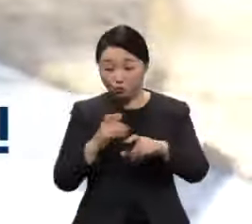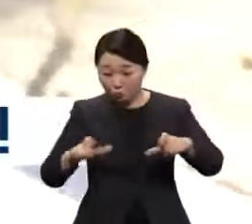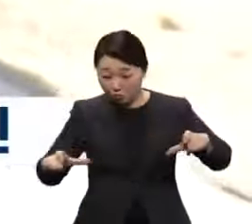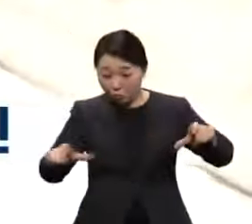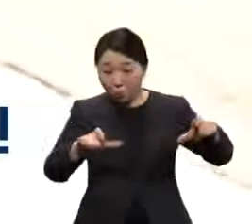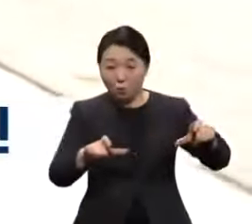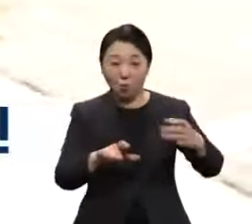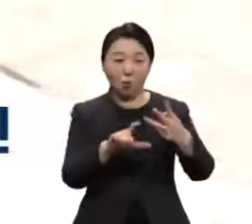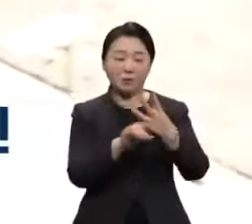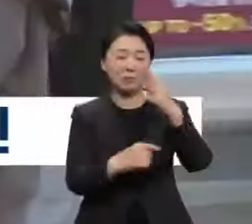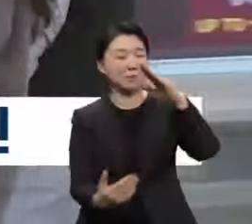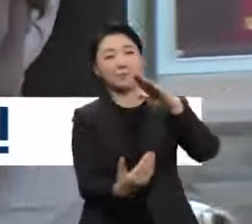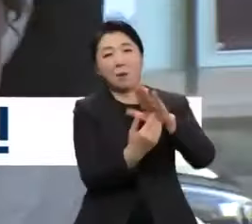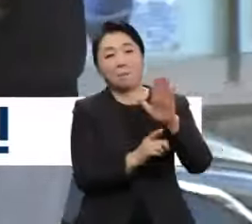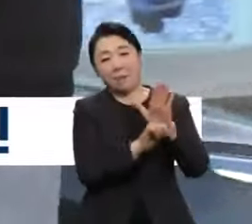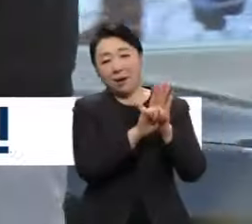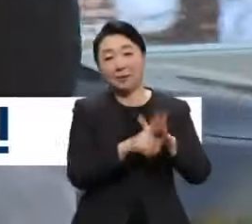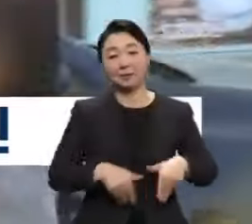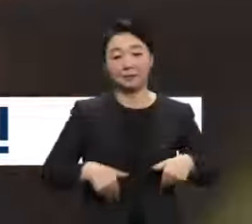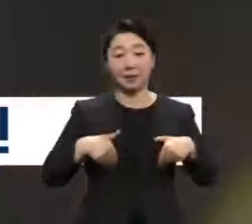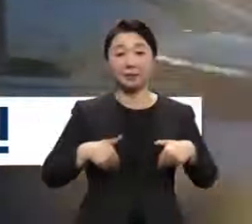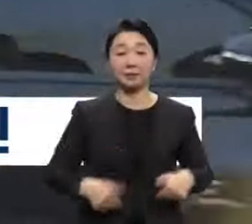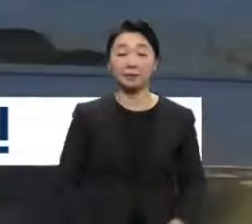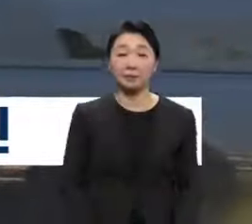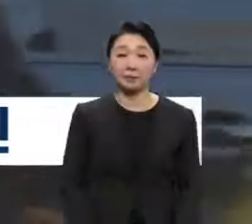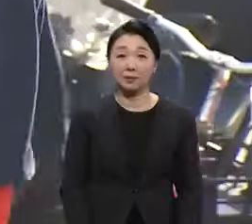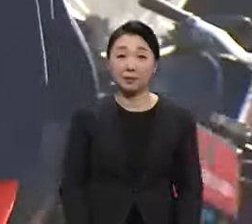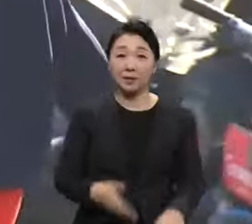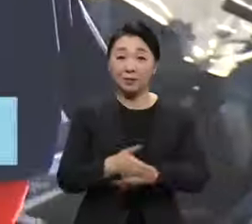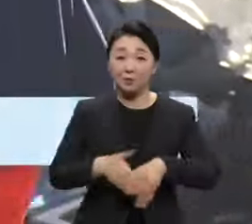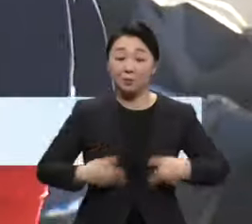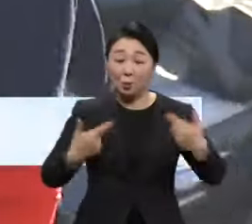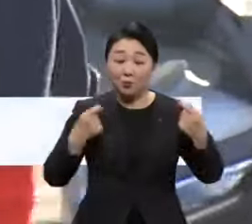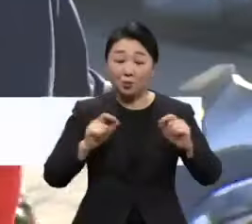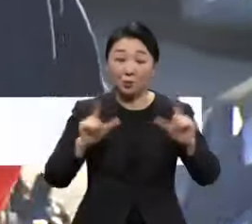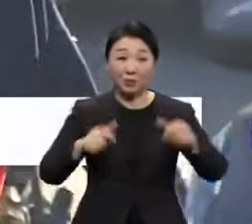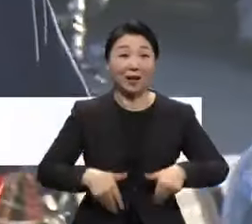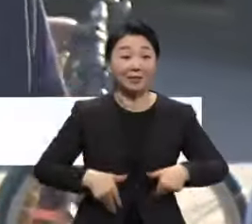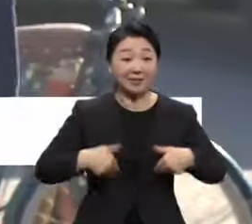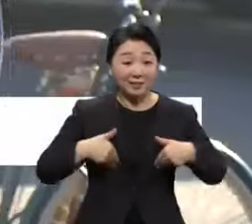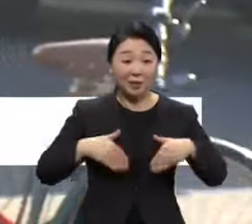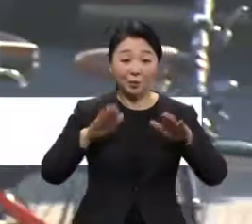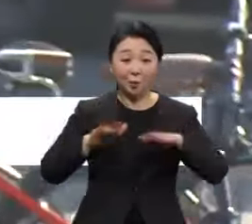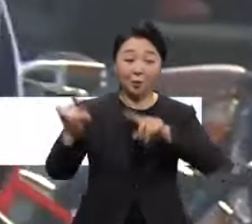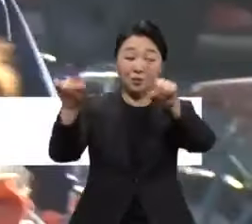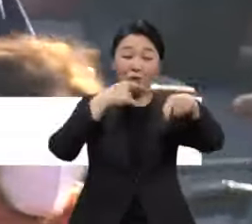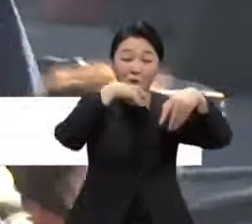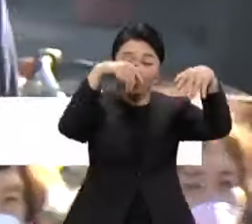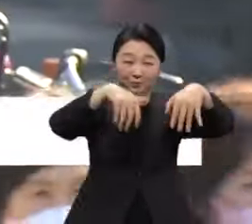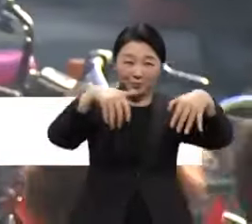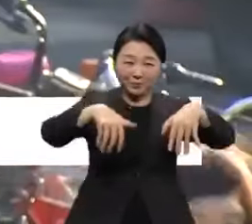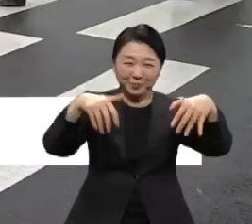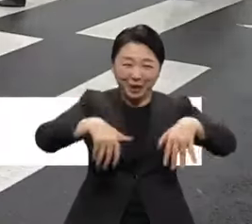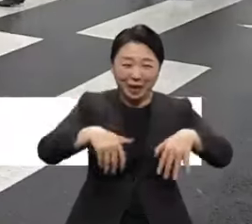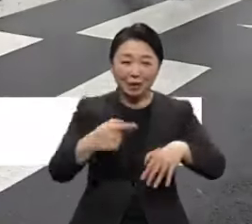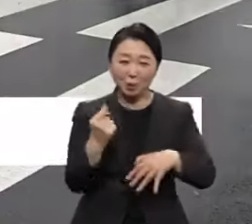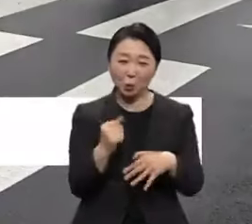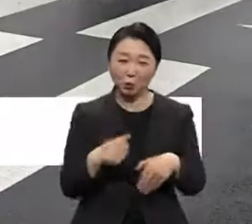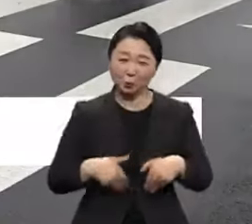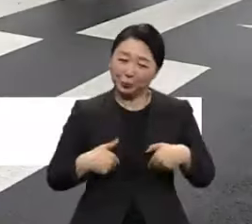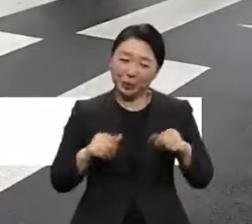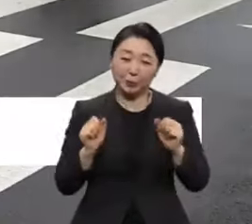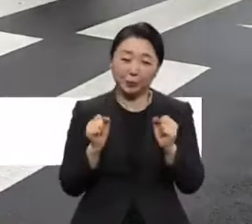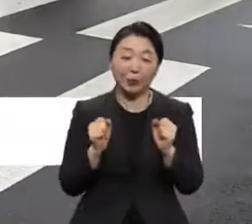18.8도로 했습니다 늘봄처럼 포근했던 날씨는 오늘 전국에 비가 내리며 한풀 꺾이겠습니다